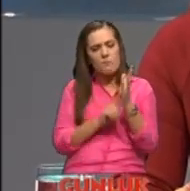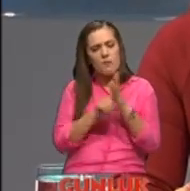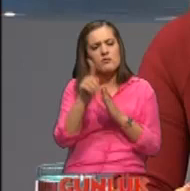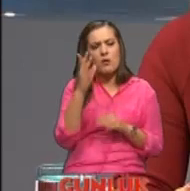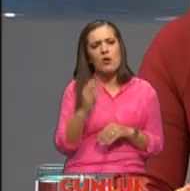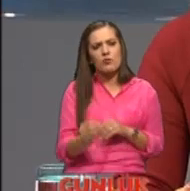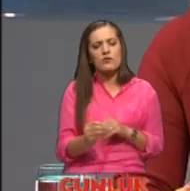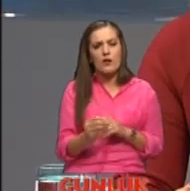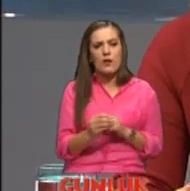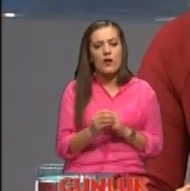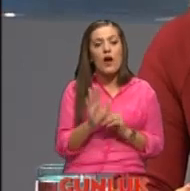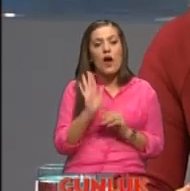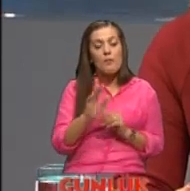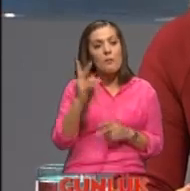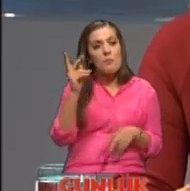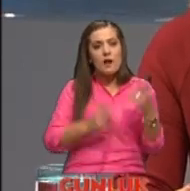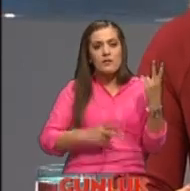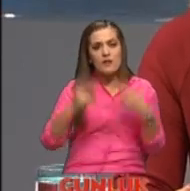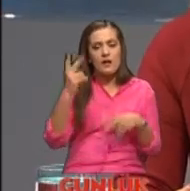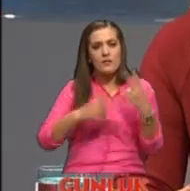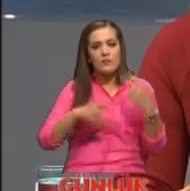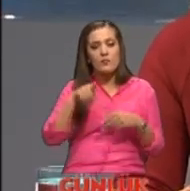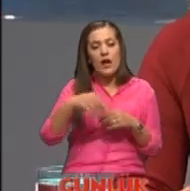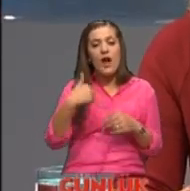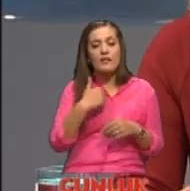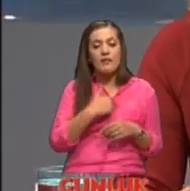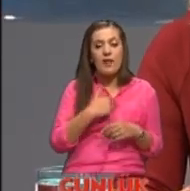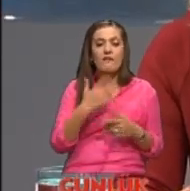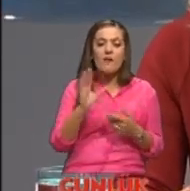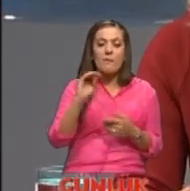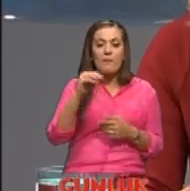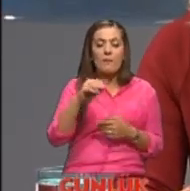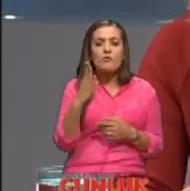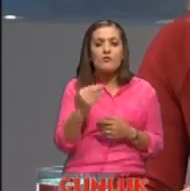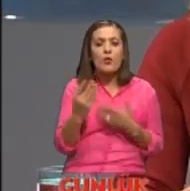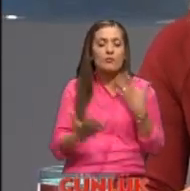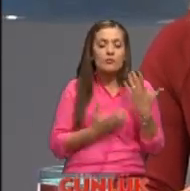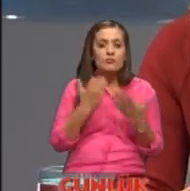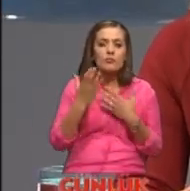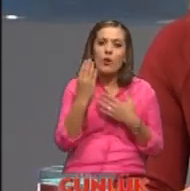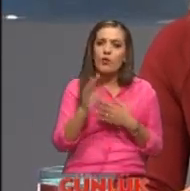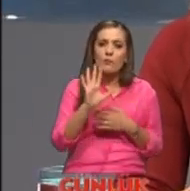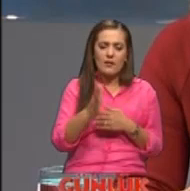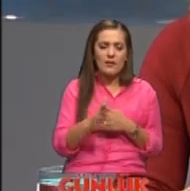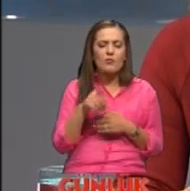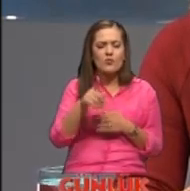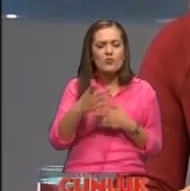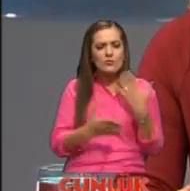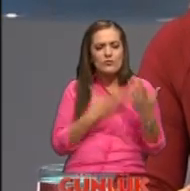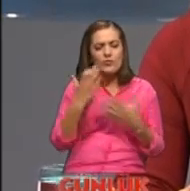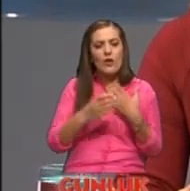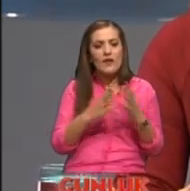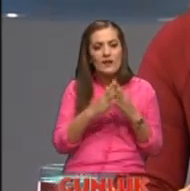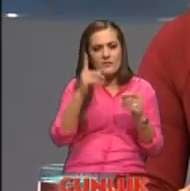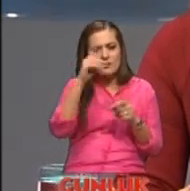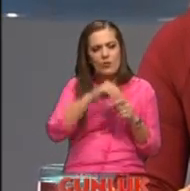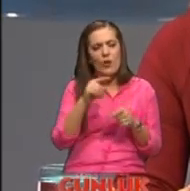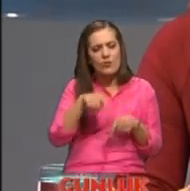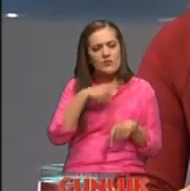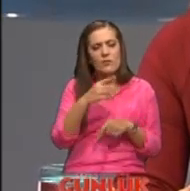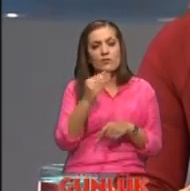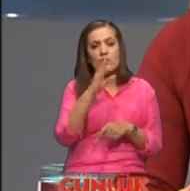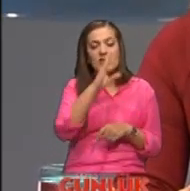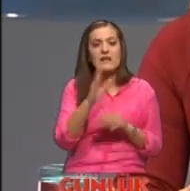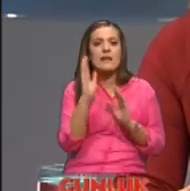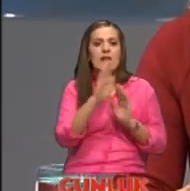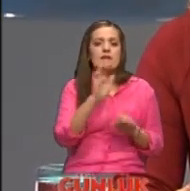başarıyı yakalayacaklar. Ama bazen bu annemiz de ya da bebeğimiz de çok zorlanabiliyor. Bu zorlukları atlatmak için o zaman da çok ciddi